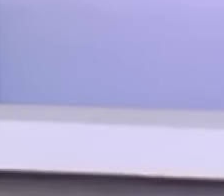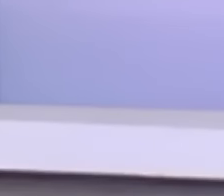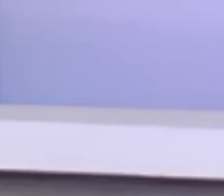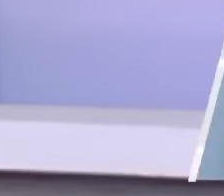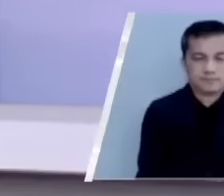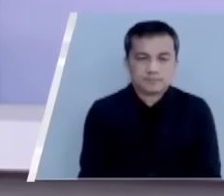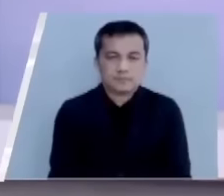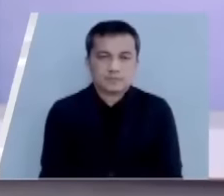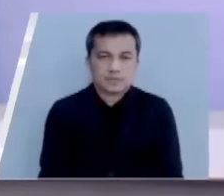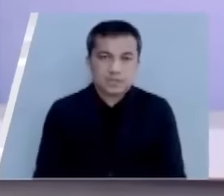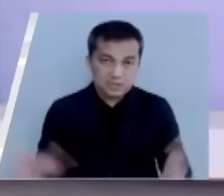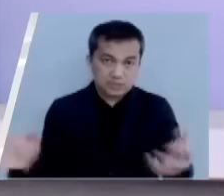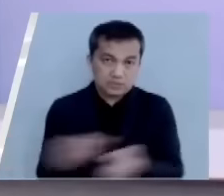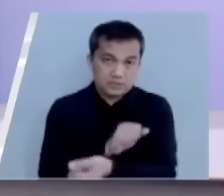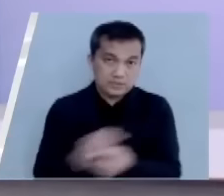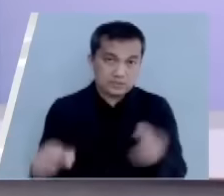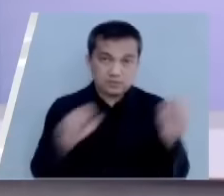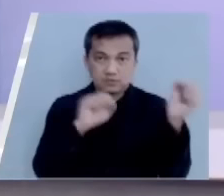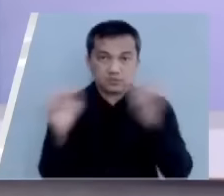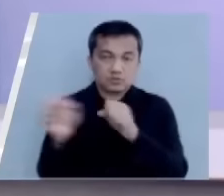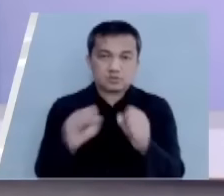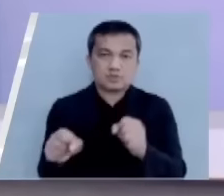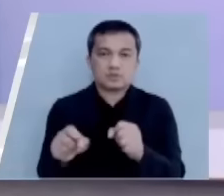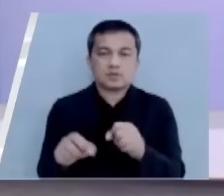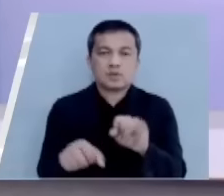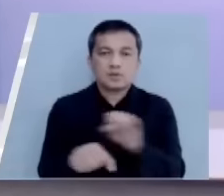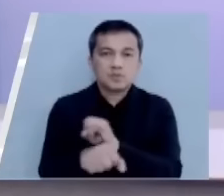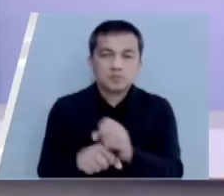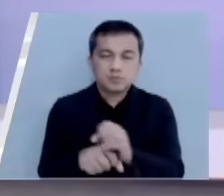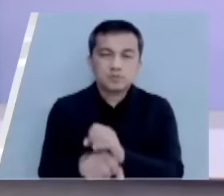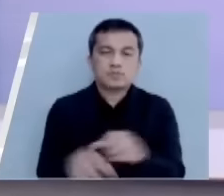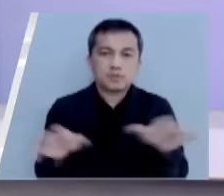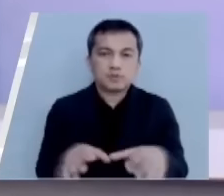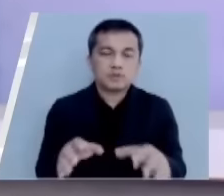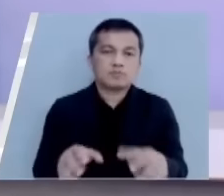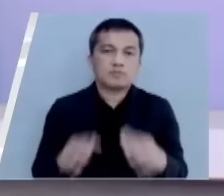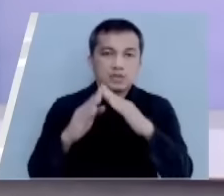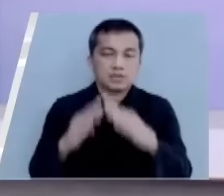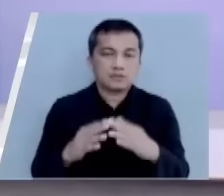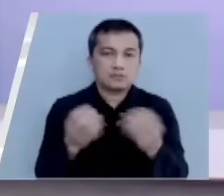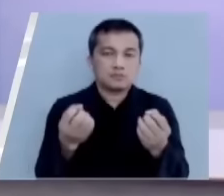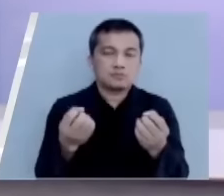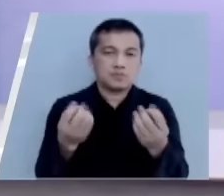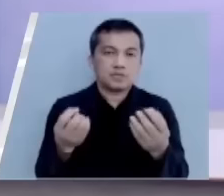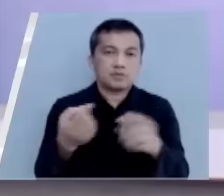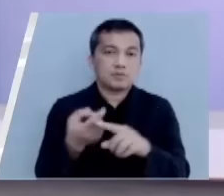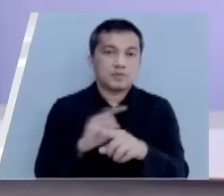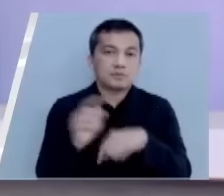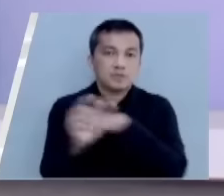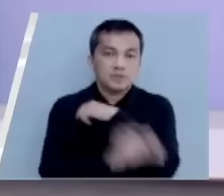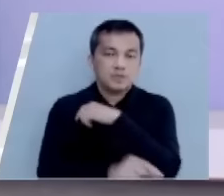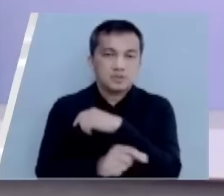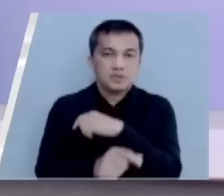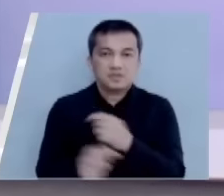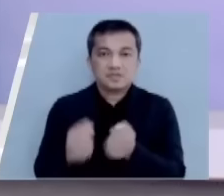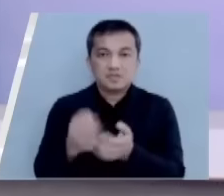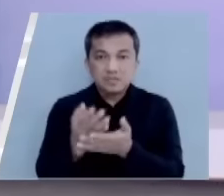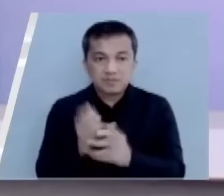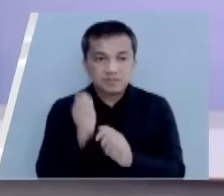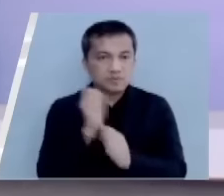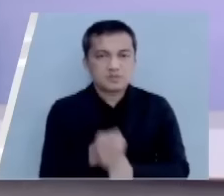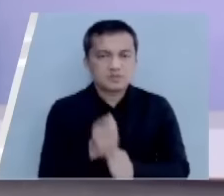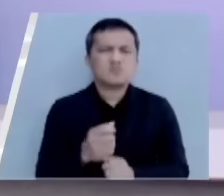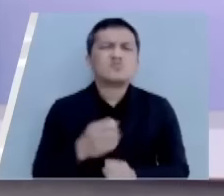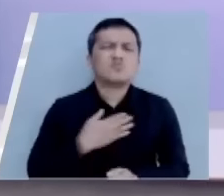Winasak din ng bagyo ang mga pinagpagurang bahay ng maraming taga-Quezon. Kaya ang ilang mangingisda gusto nang makapalaot